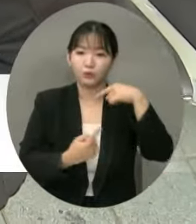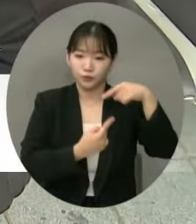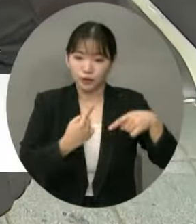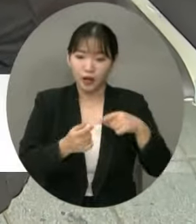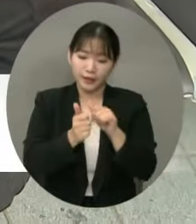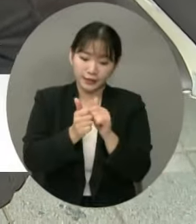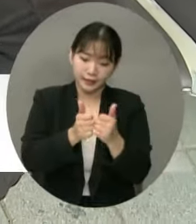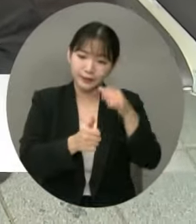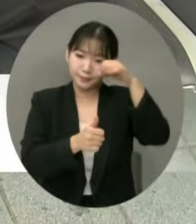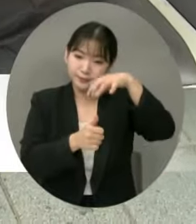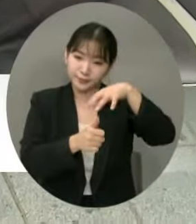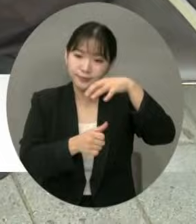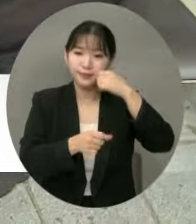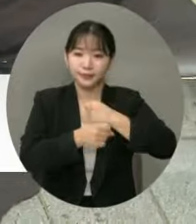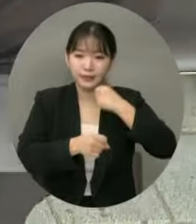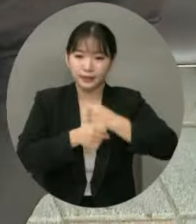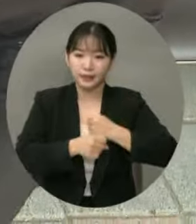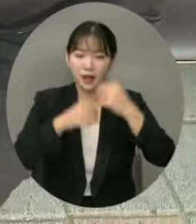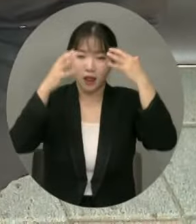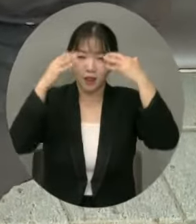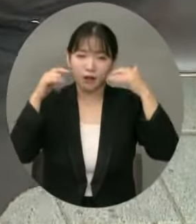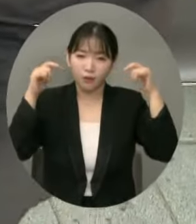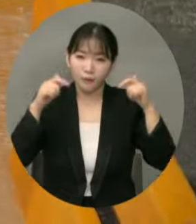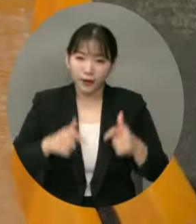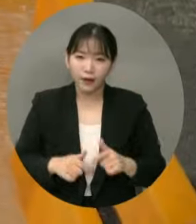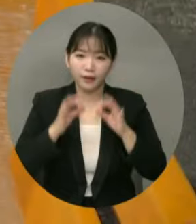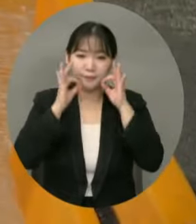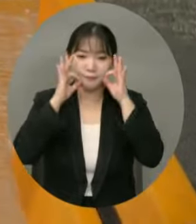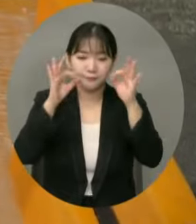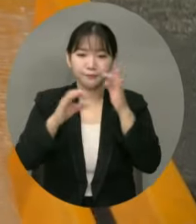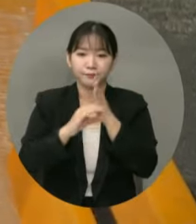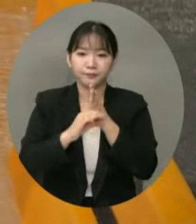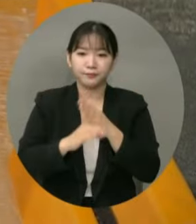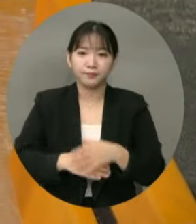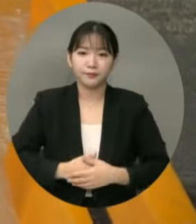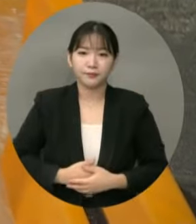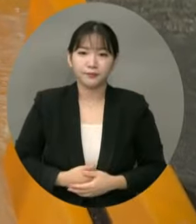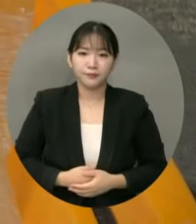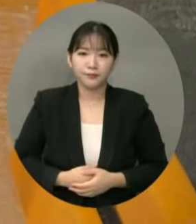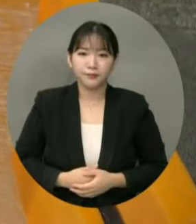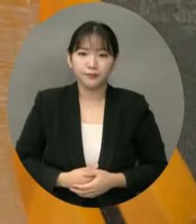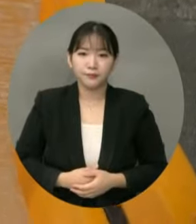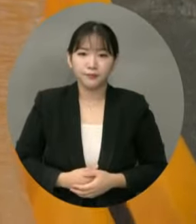그늘막을 설치하는 등 더위 시키기에 총력을 다하고 있습니다 n